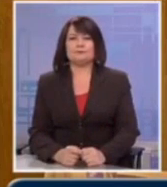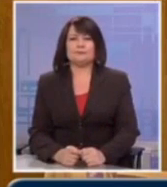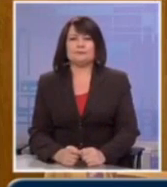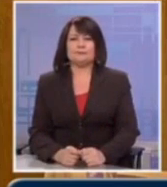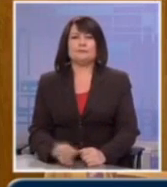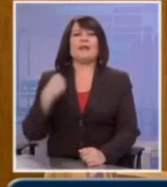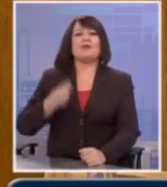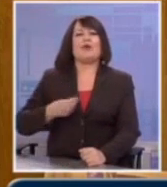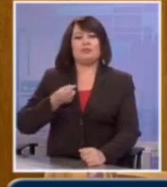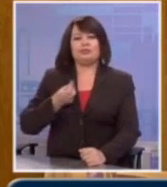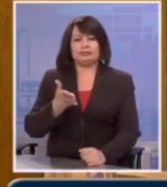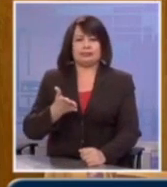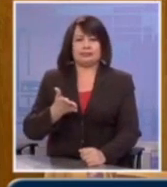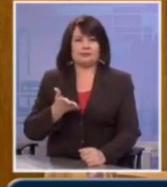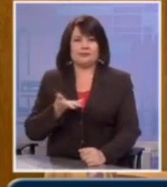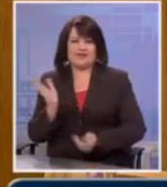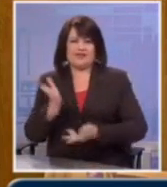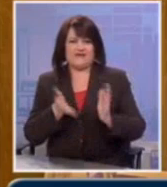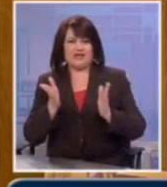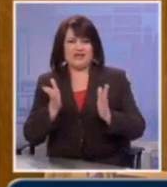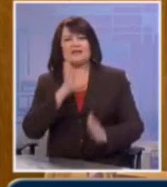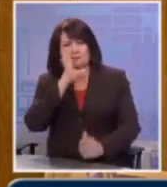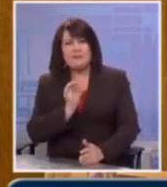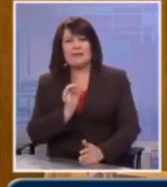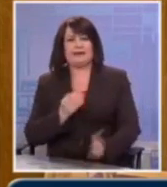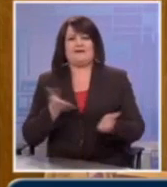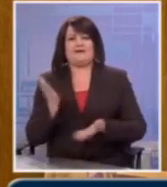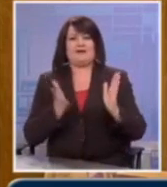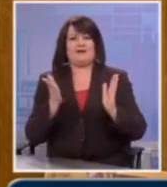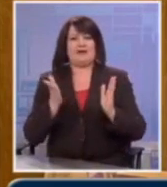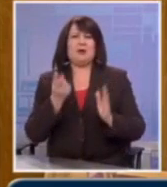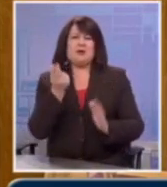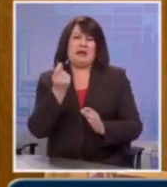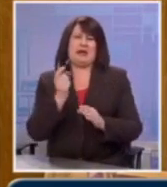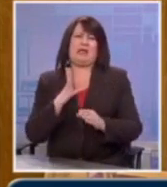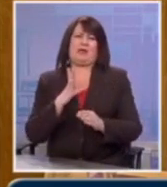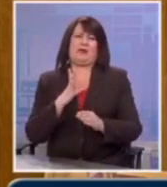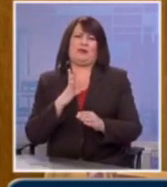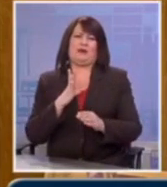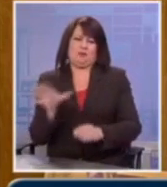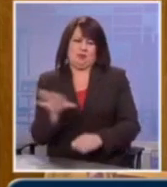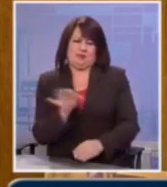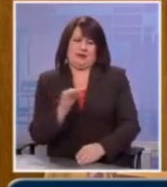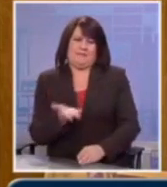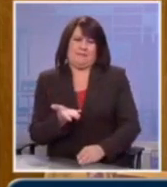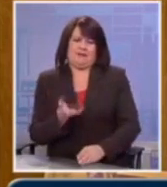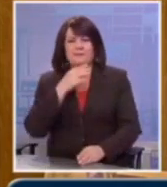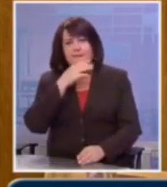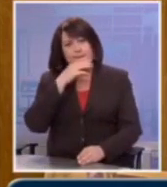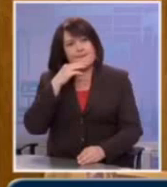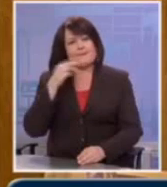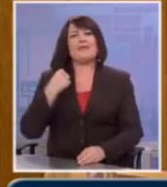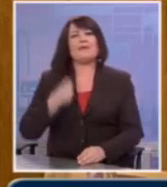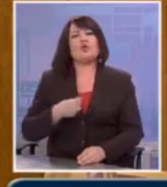το δημόσιο αυτή είναι η πραγματική έξοδος δεν είναι αυτή η ελάχιστη ε που πήραμε εξόδου από το